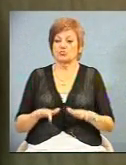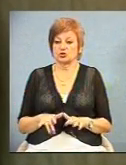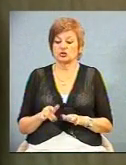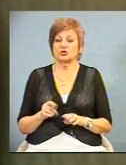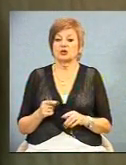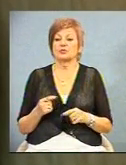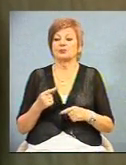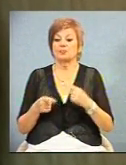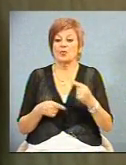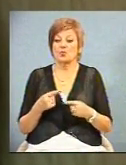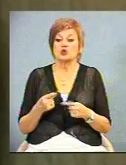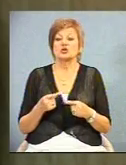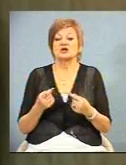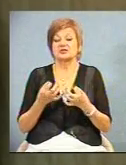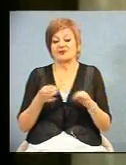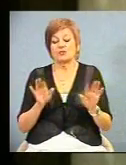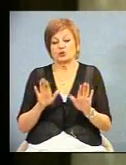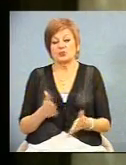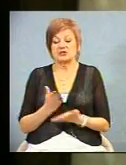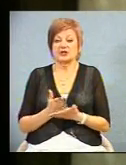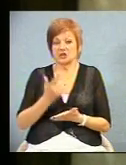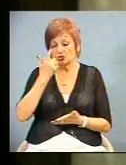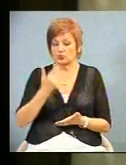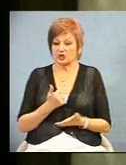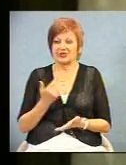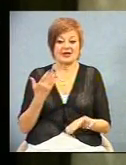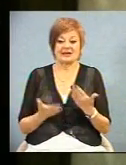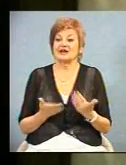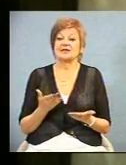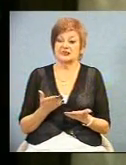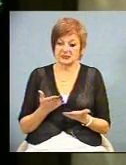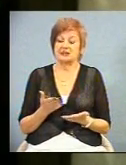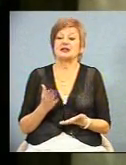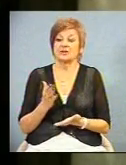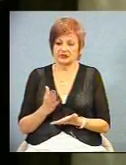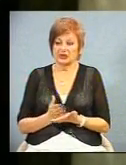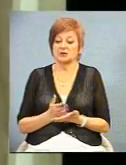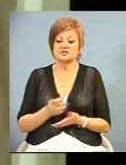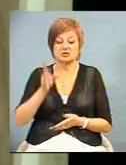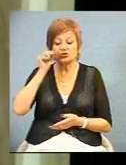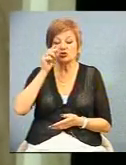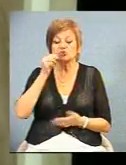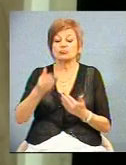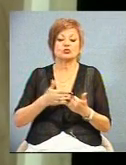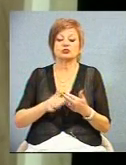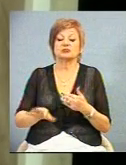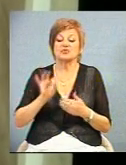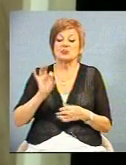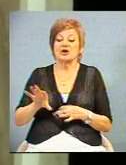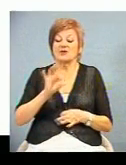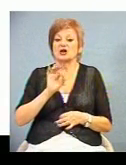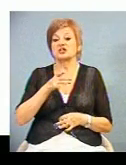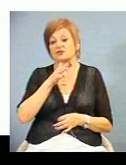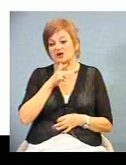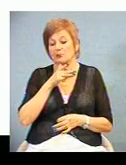по черзі, можливо ли свободні місця чи ні. Якщо ні, опять заходиш і тебе вибиває найближчу дату. Все вибираєш, вибираєш